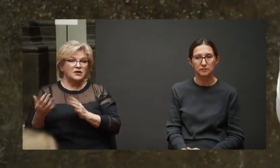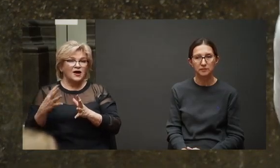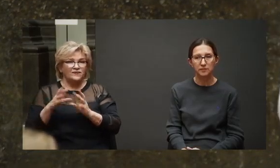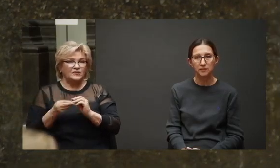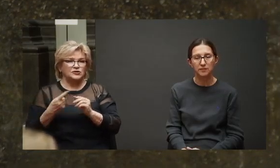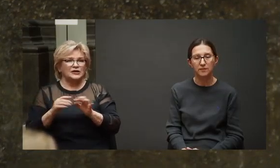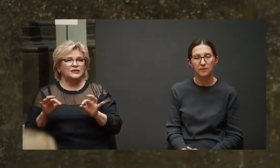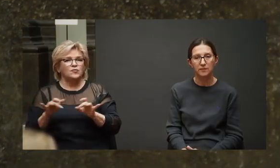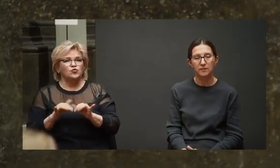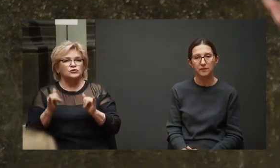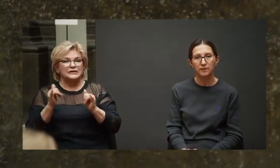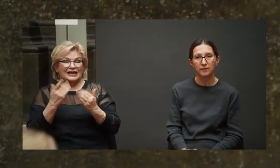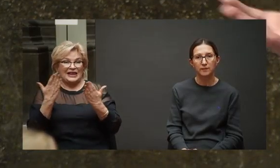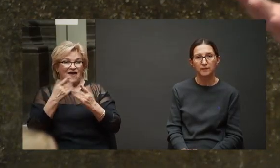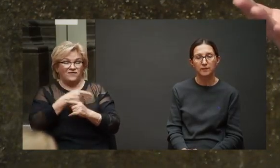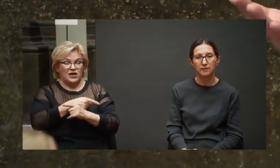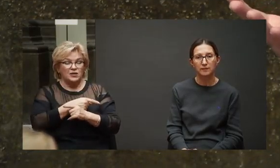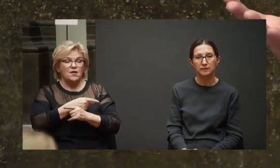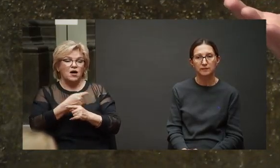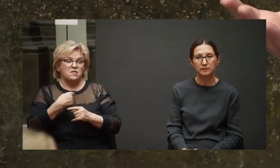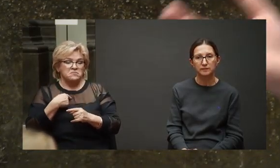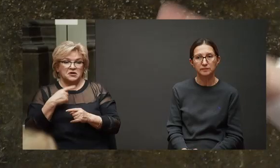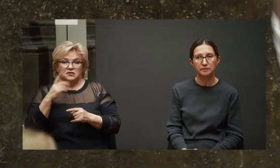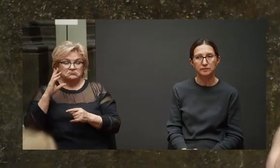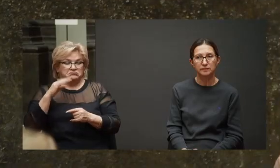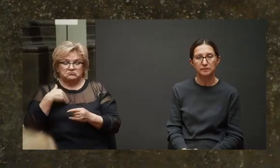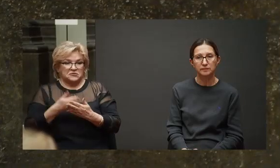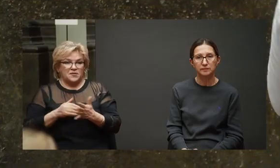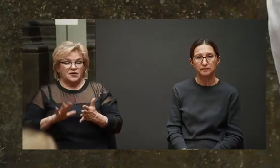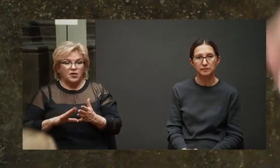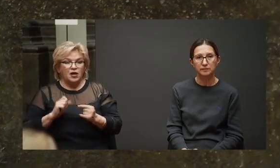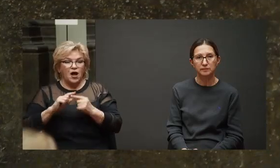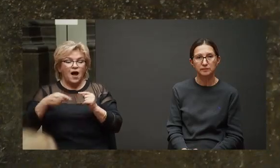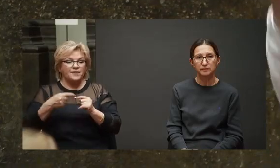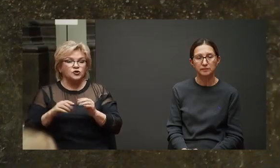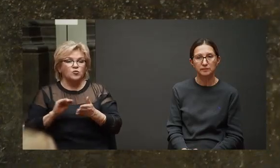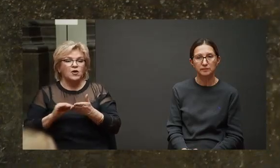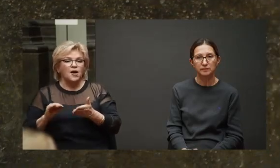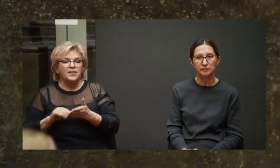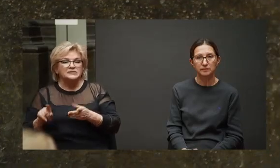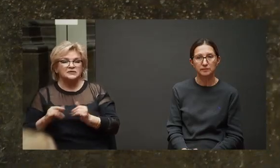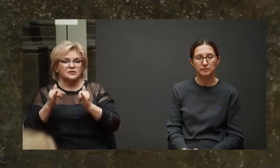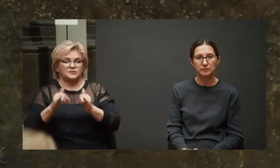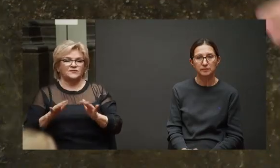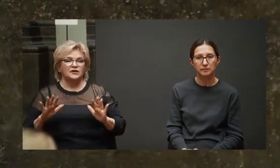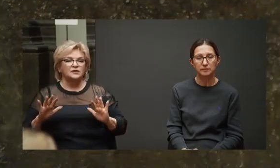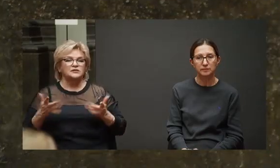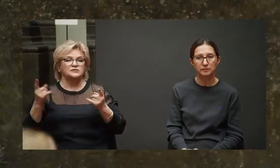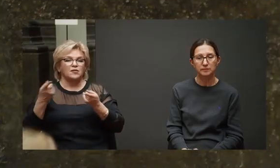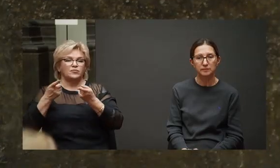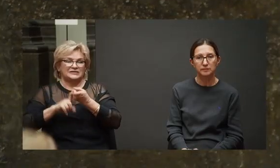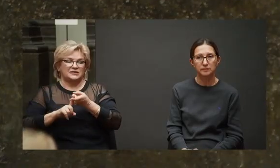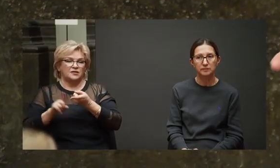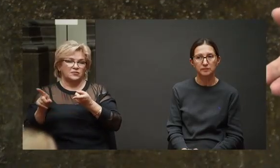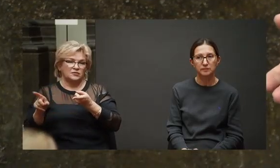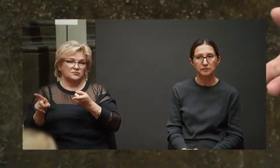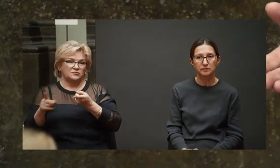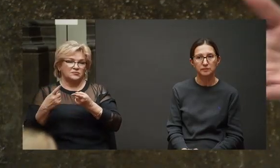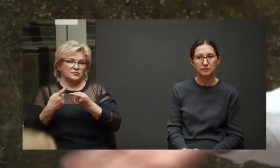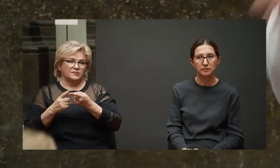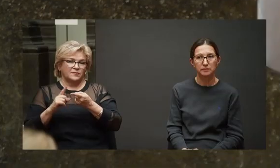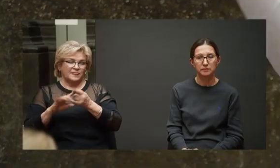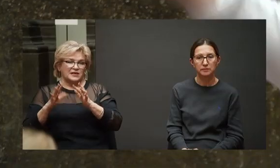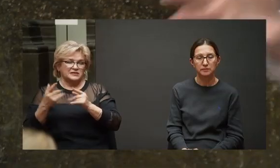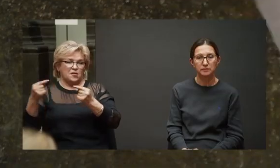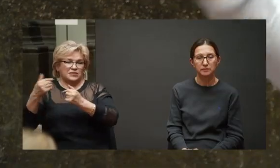это музыка для Рима, и мы это не предполагали. И потом оказалось, что композитор ее посвятил событиям в Минске. И,